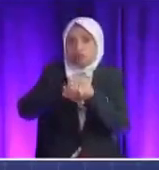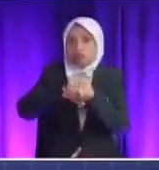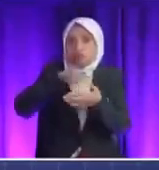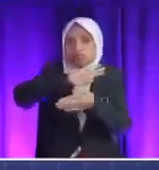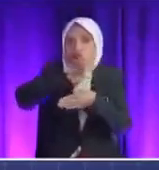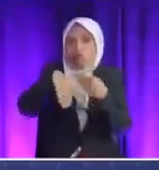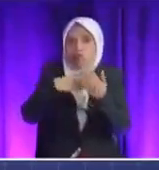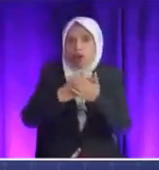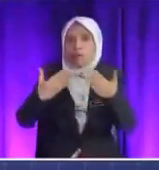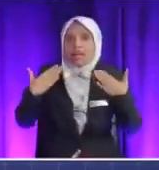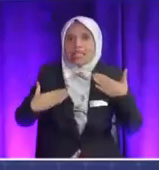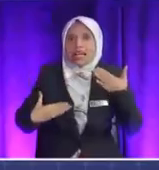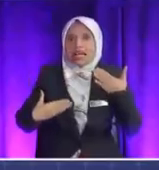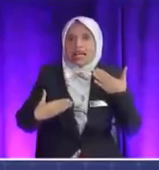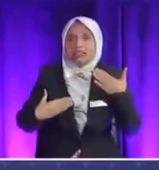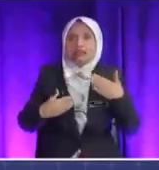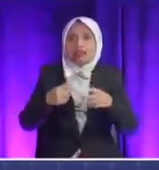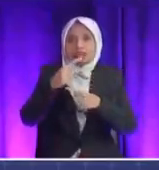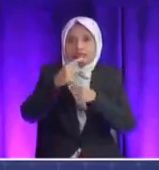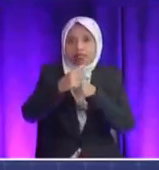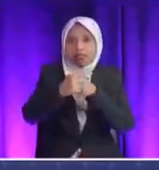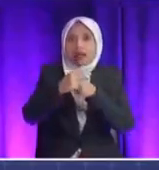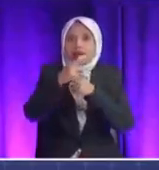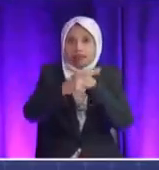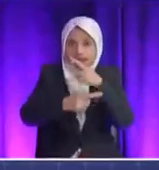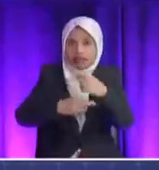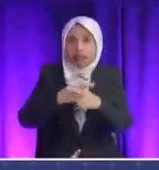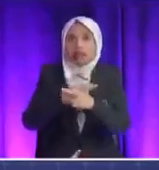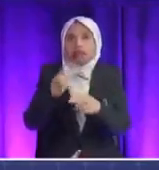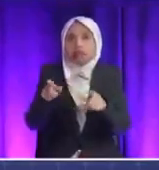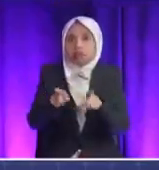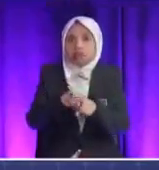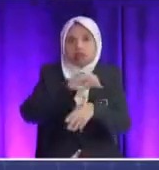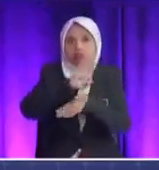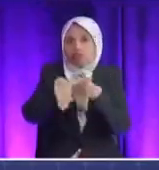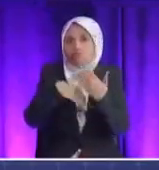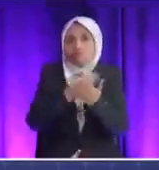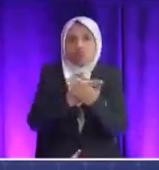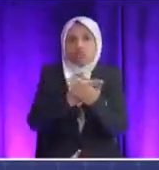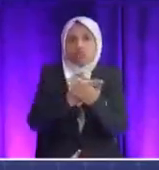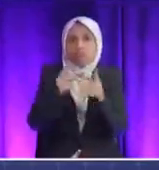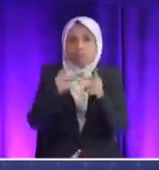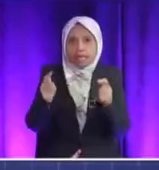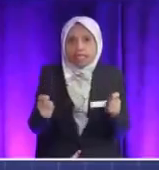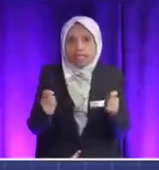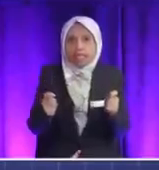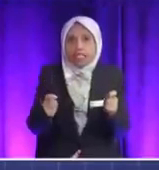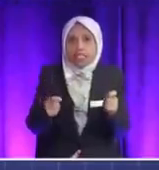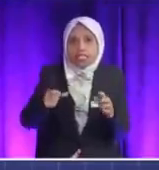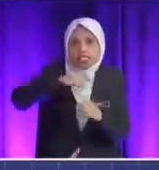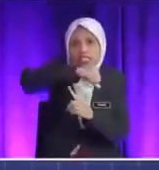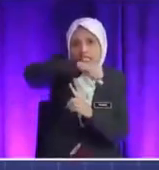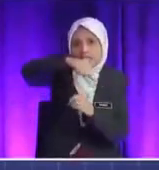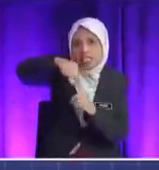Indra Ancu masuk saja jumlahnya tinggal kayak ombus-ombus kali ini keliling